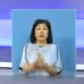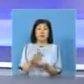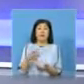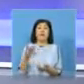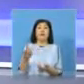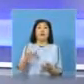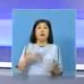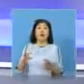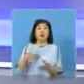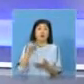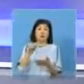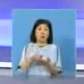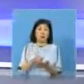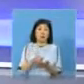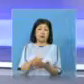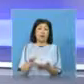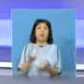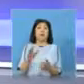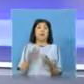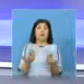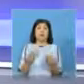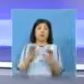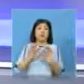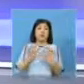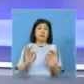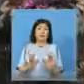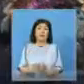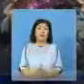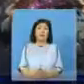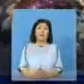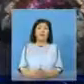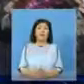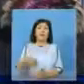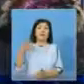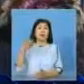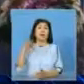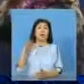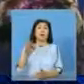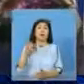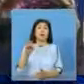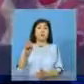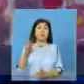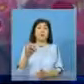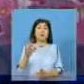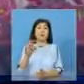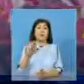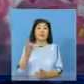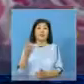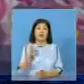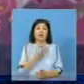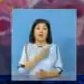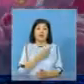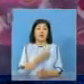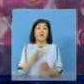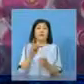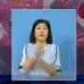течение месяца. Подробнее об этом в материале Анастасии Евсеевой. Актюбинка Людмила Бесчастная воспитывает в одиночку троих